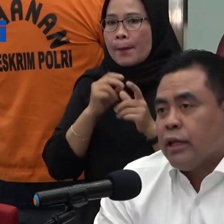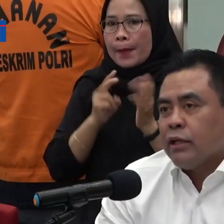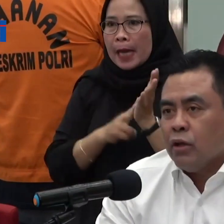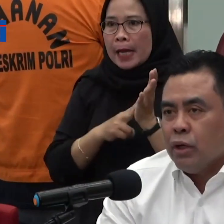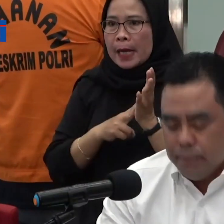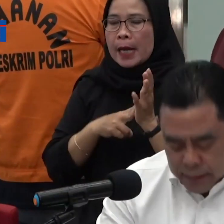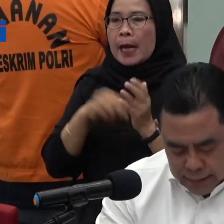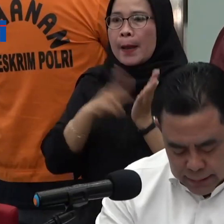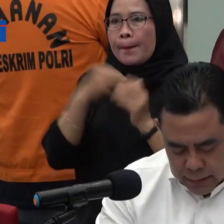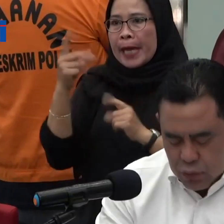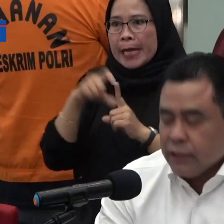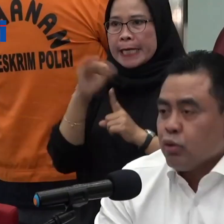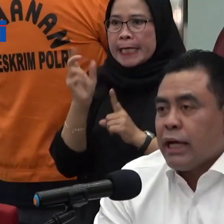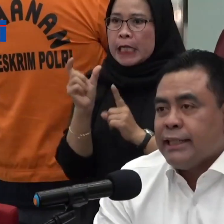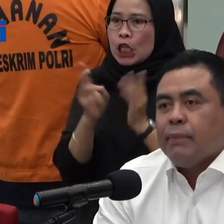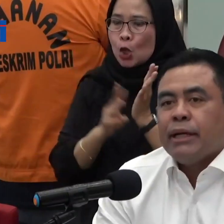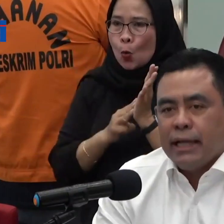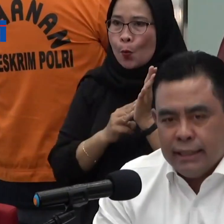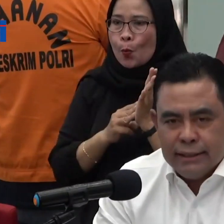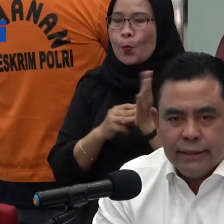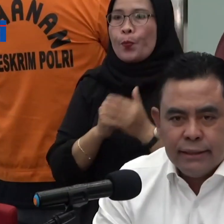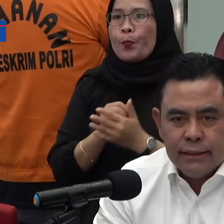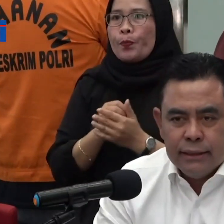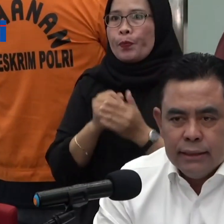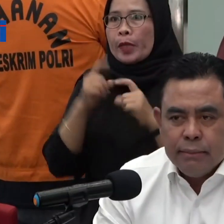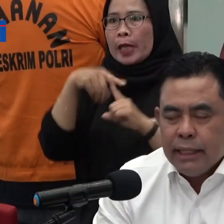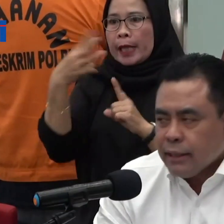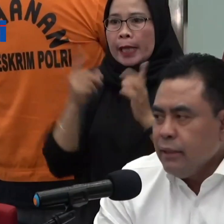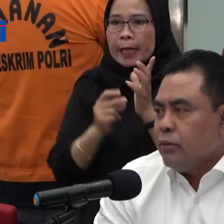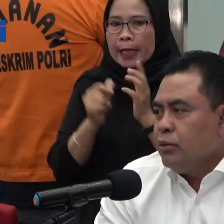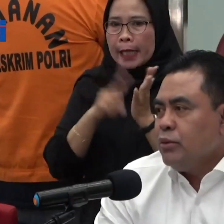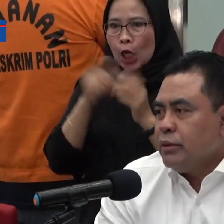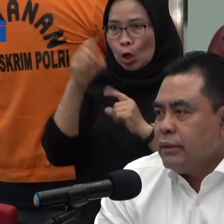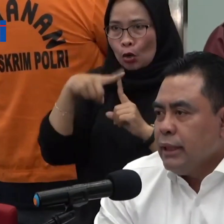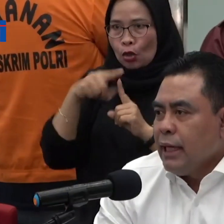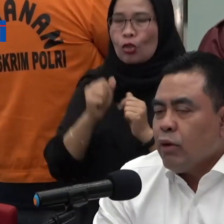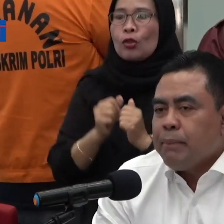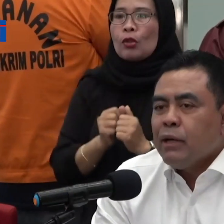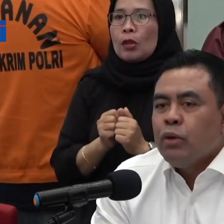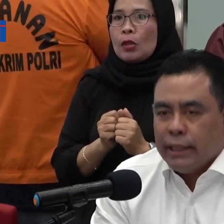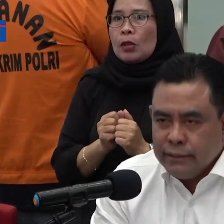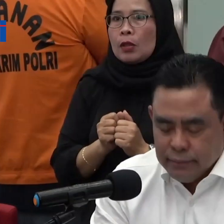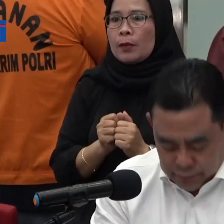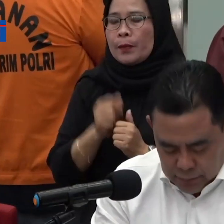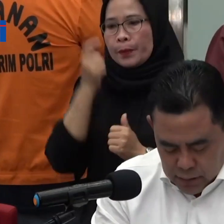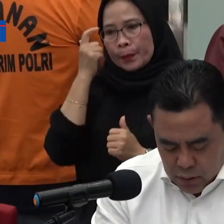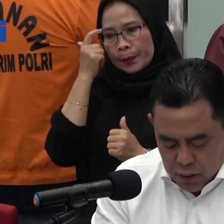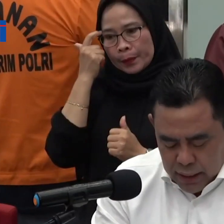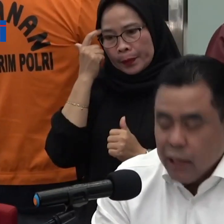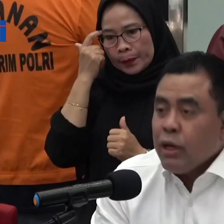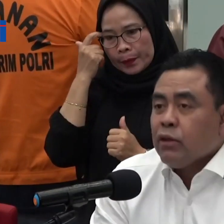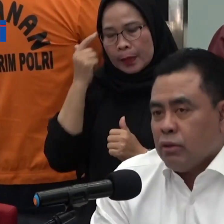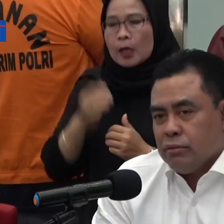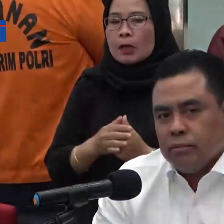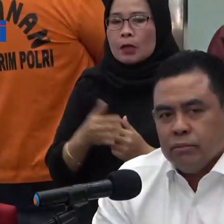medium third note atau surat utang jangka menengah. Pada saat itu dilakukan peneguran